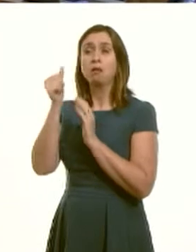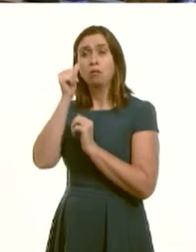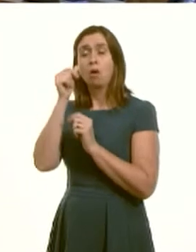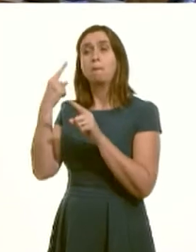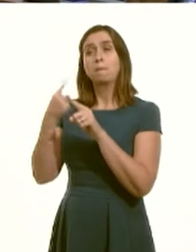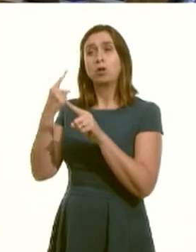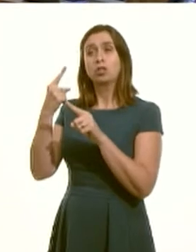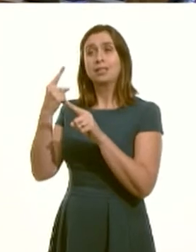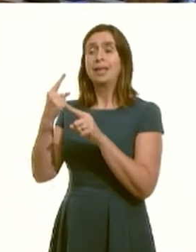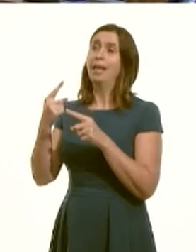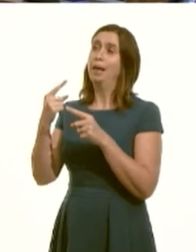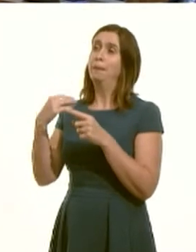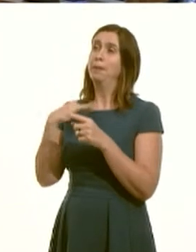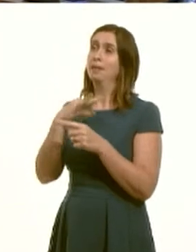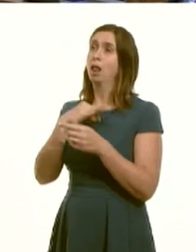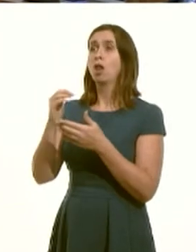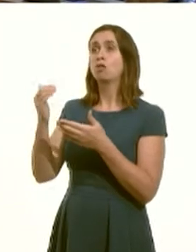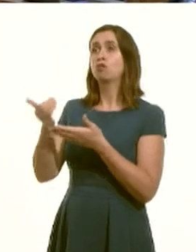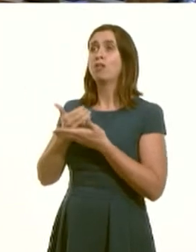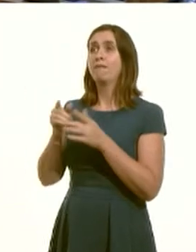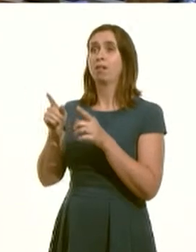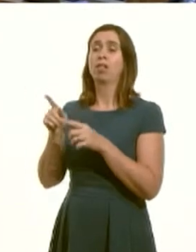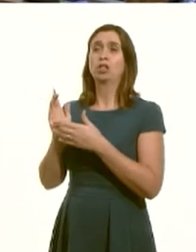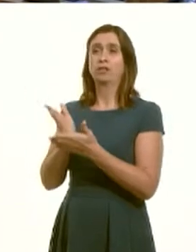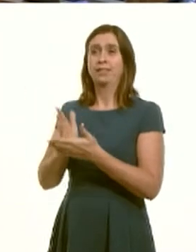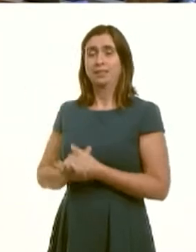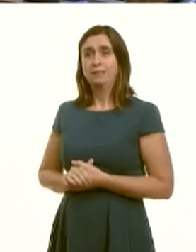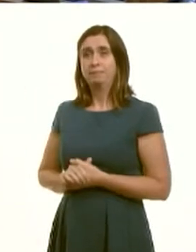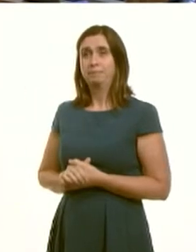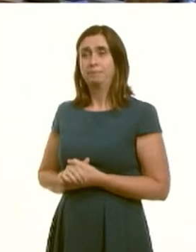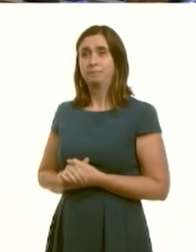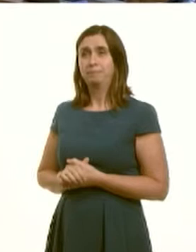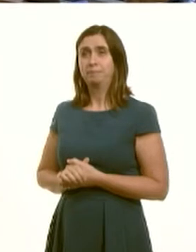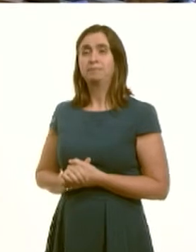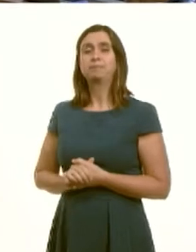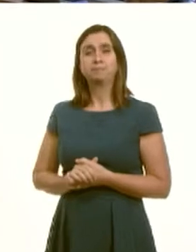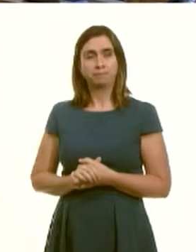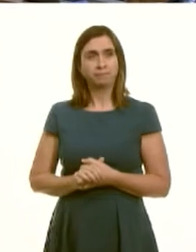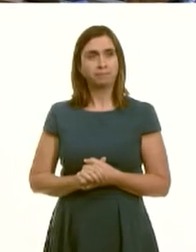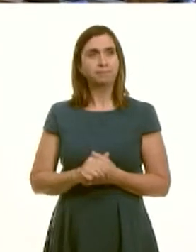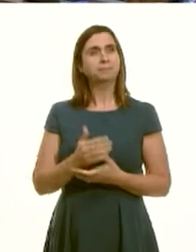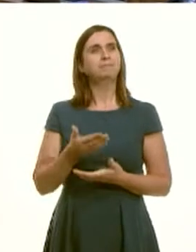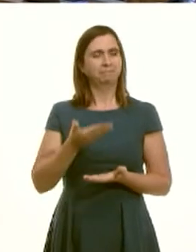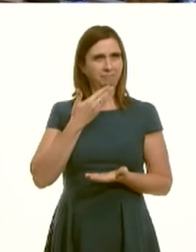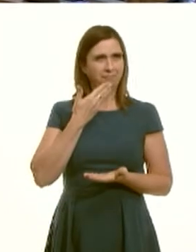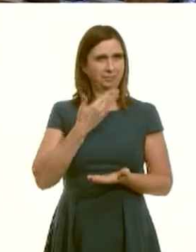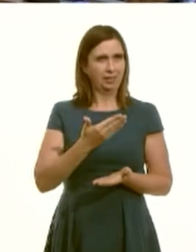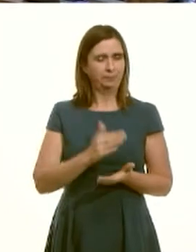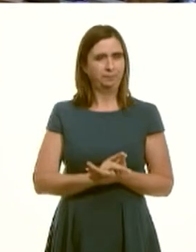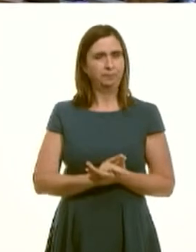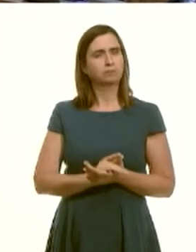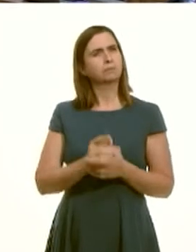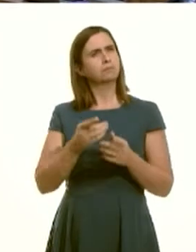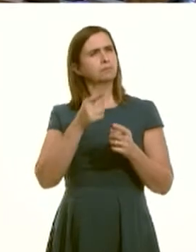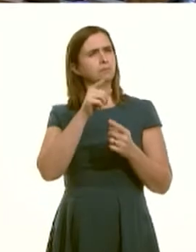Emergency Medical Retrieval and Transfer Service. Simon Thomas. Diolch, Llywydd. Fel ych chi'n gwybod, Prif Weinidog, mae Plaid Cymru wedi gweld